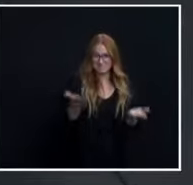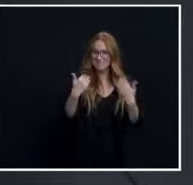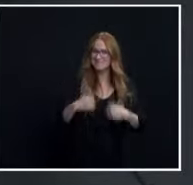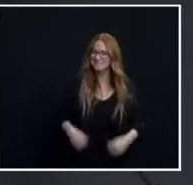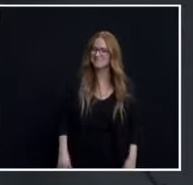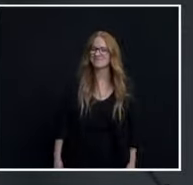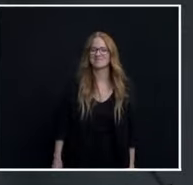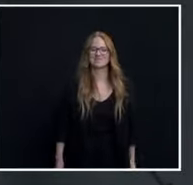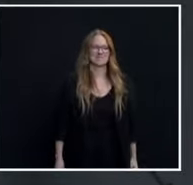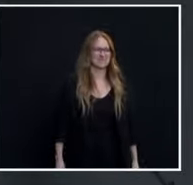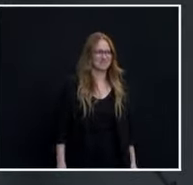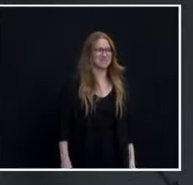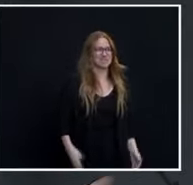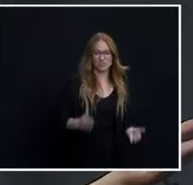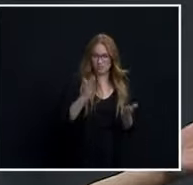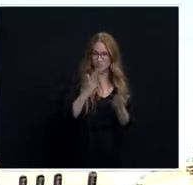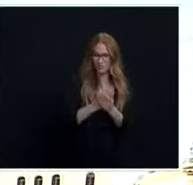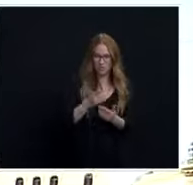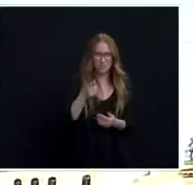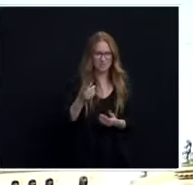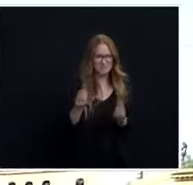Hast das schon gekriegt?